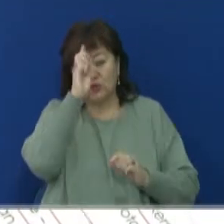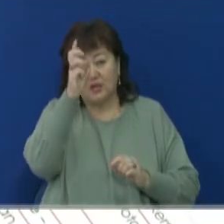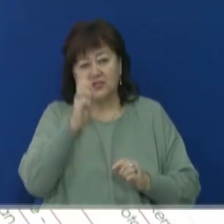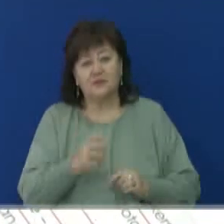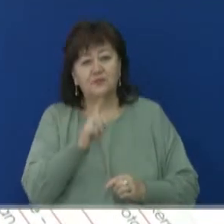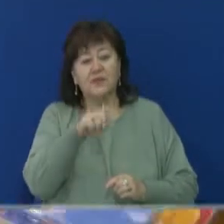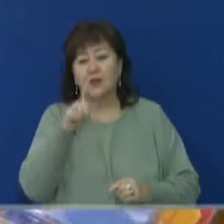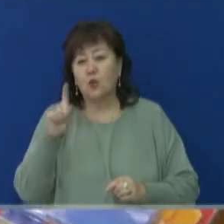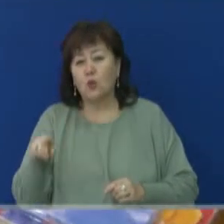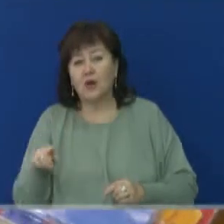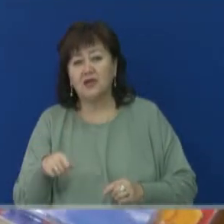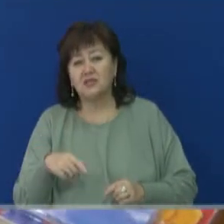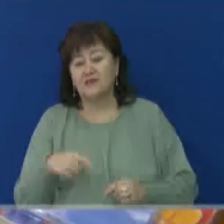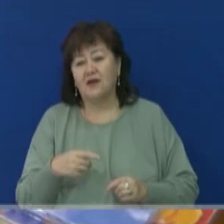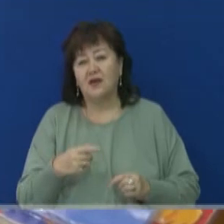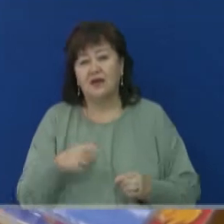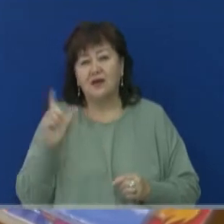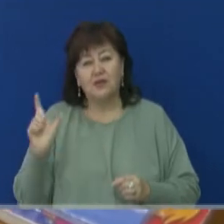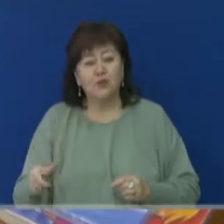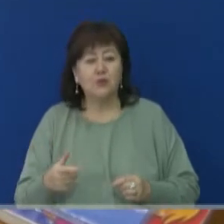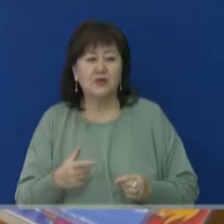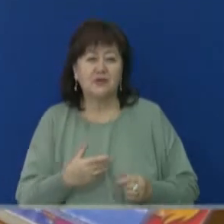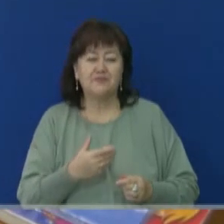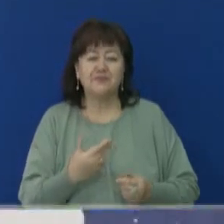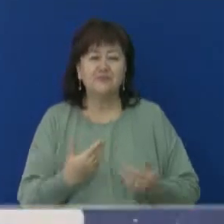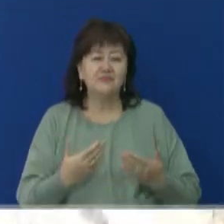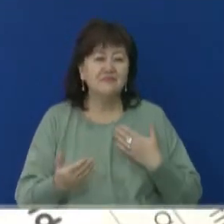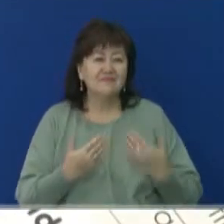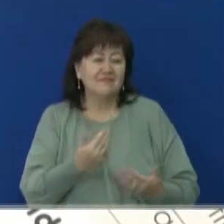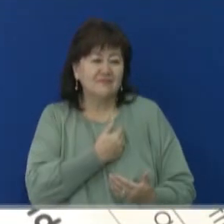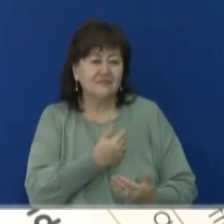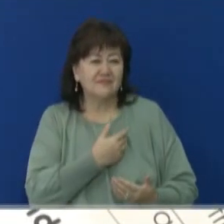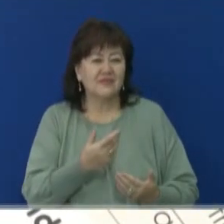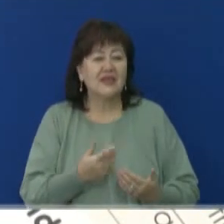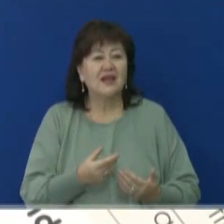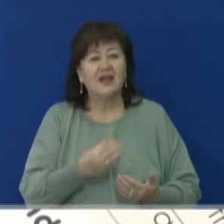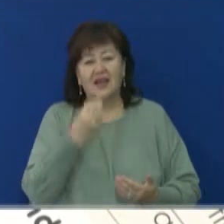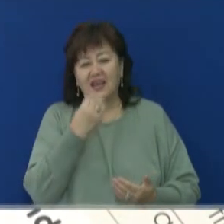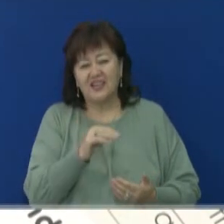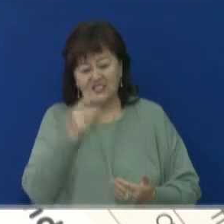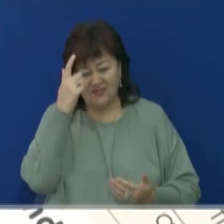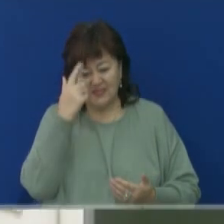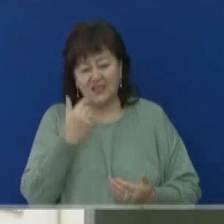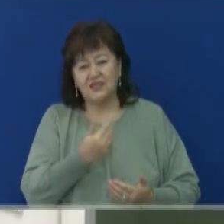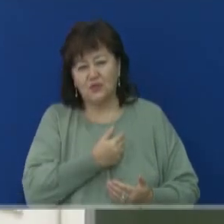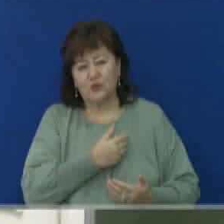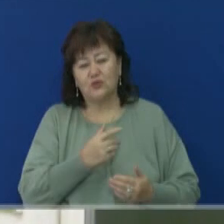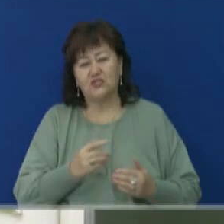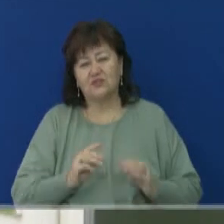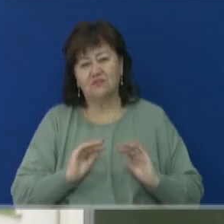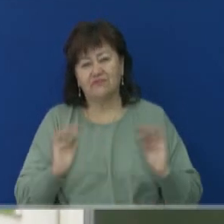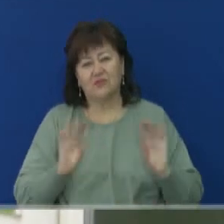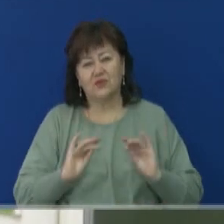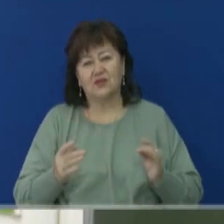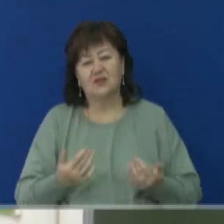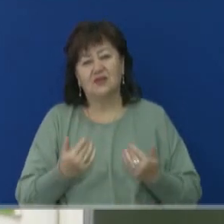әр баланың тілін табуға тырысады. Шәкірттері де сапалы білім мен саналы тәрбие беруді мақсат еткен ұстаздардың төл